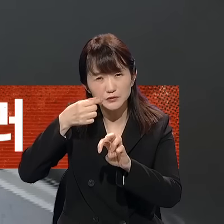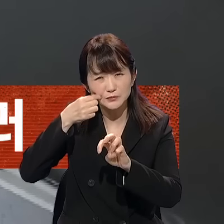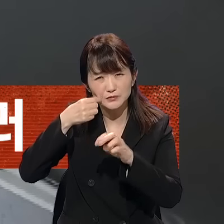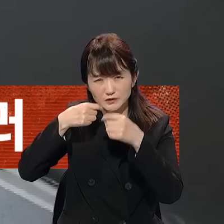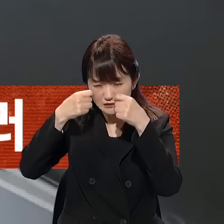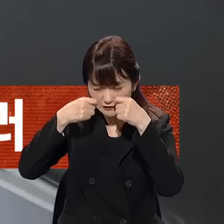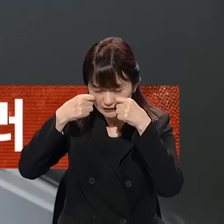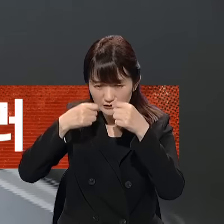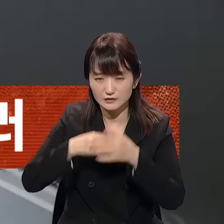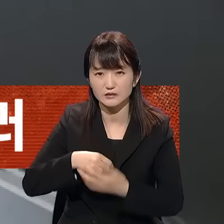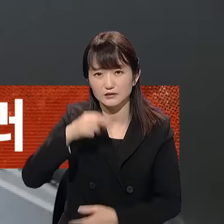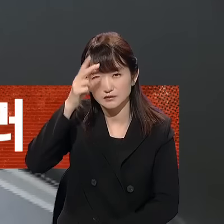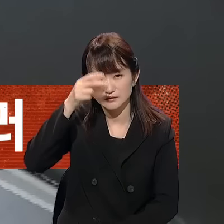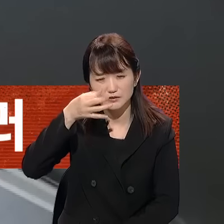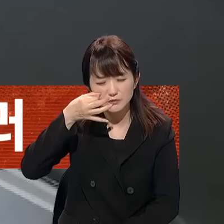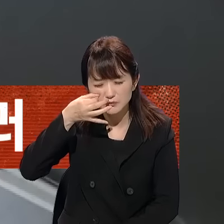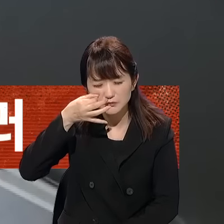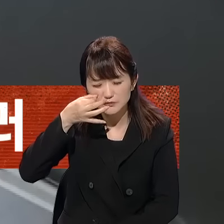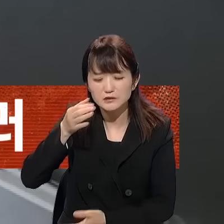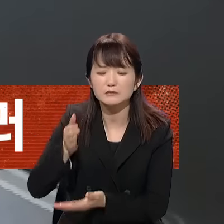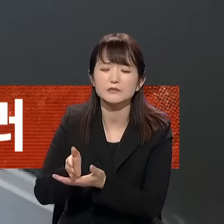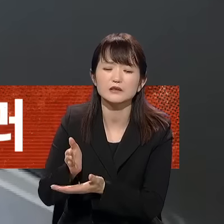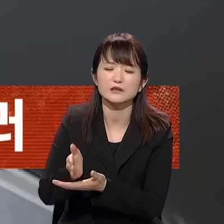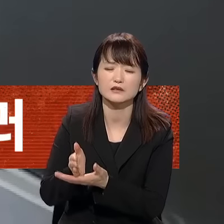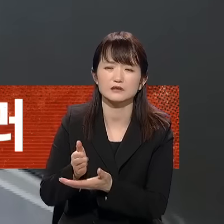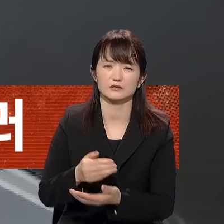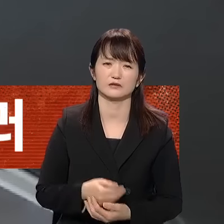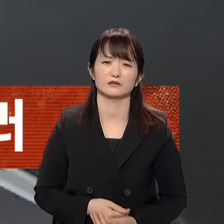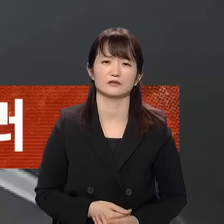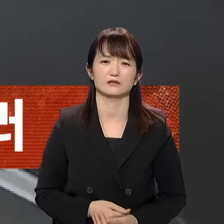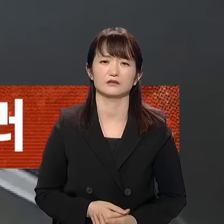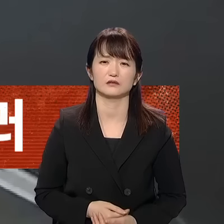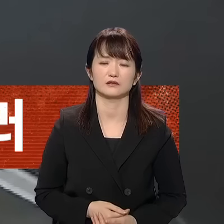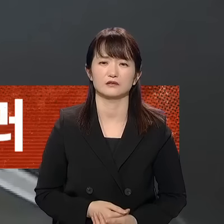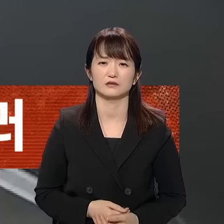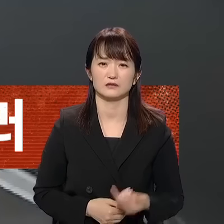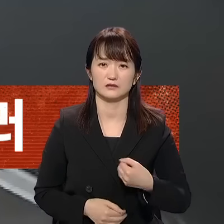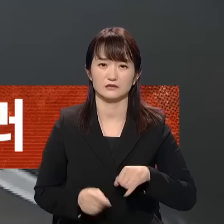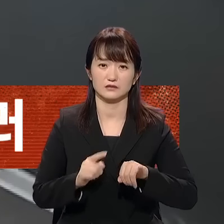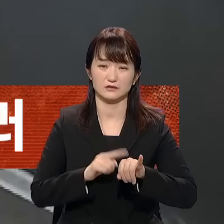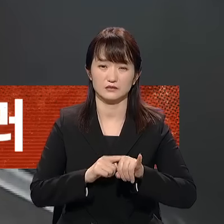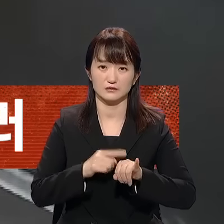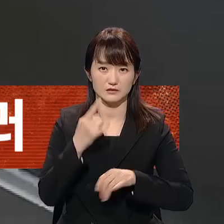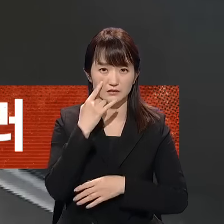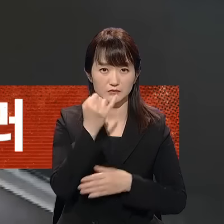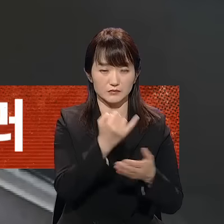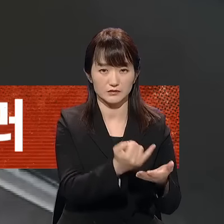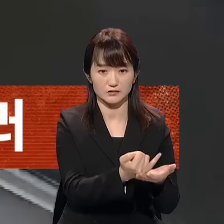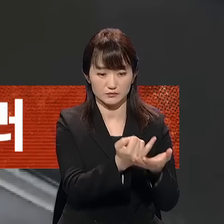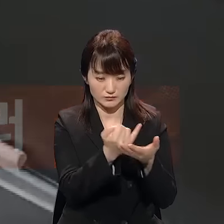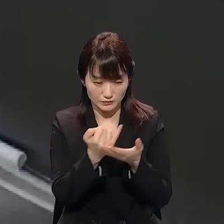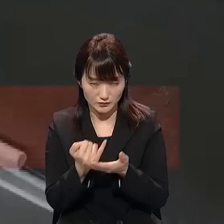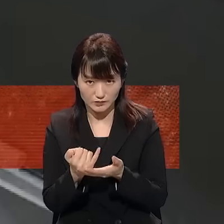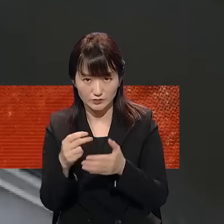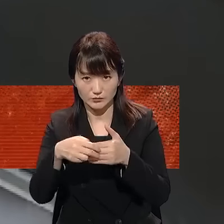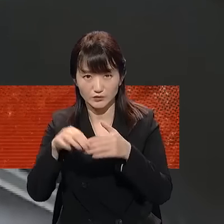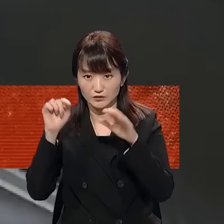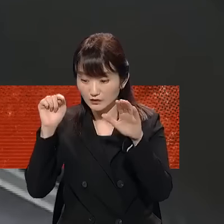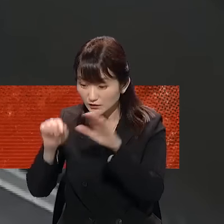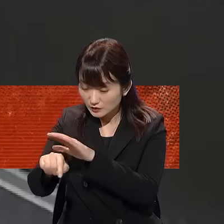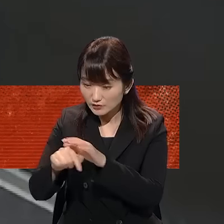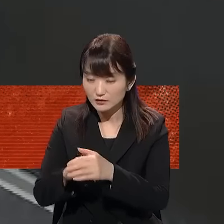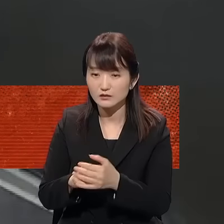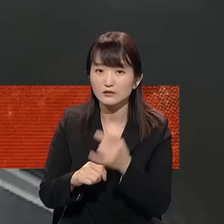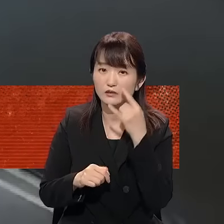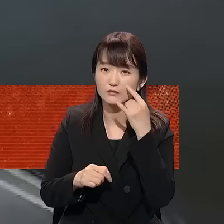흘렸고 경찰도 보지 말라고 만류를 했을 정도였습니다 제보자는 이날 바로 어머니를 모시고 병원을 찾았는데요 어머니